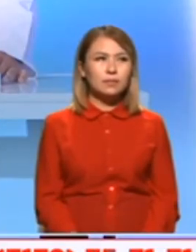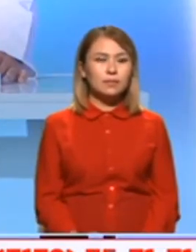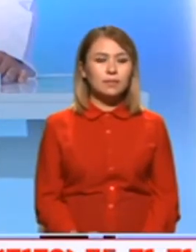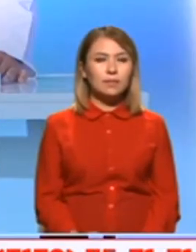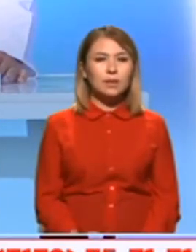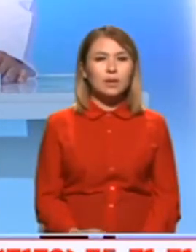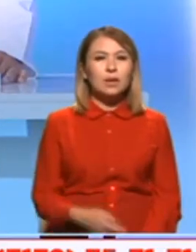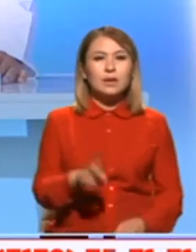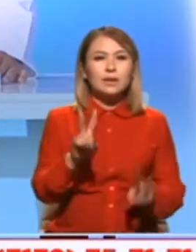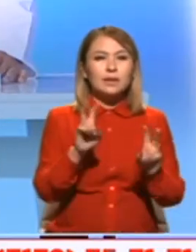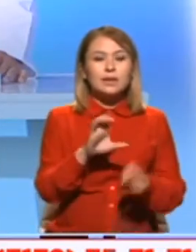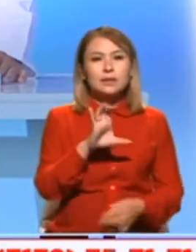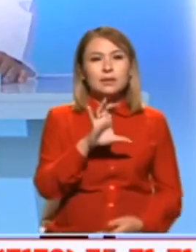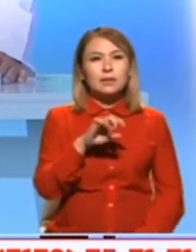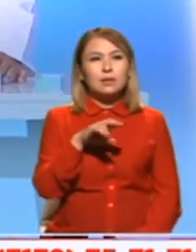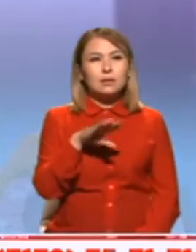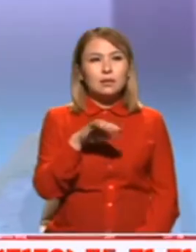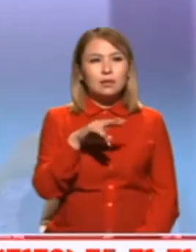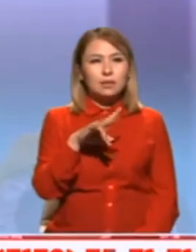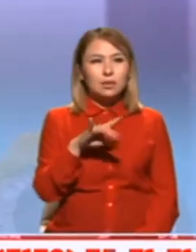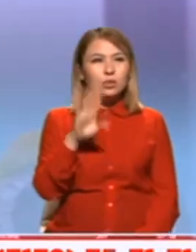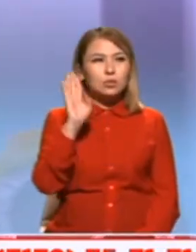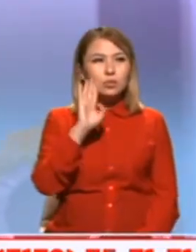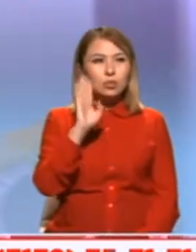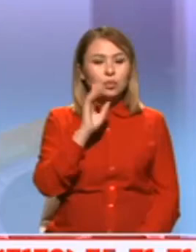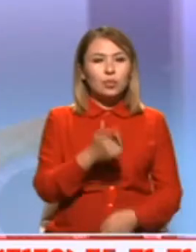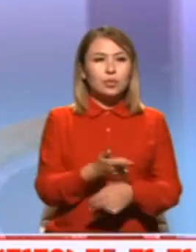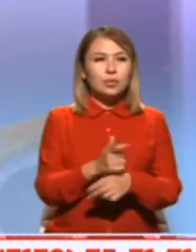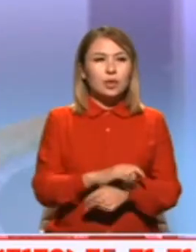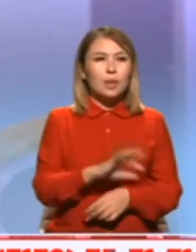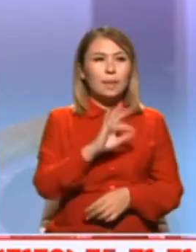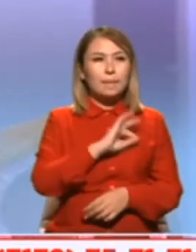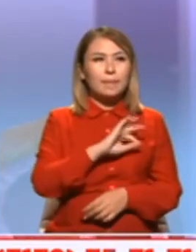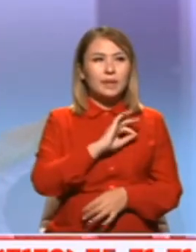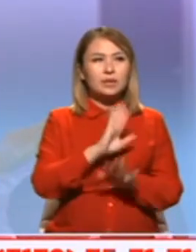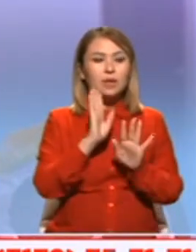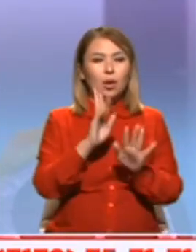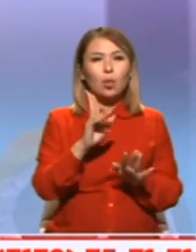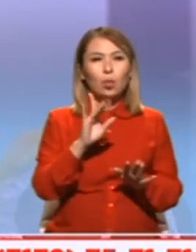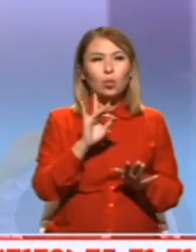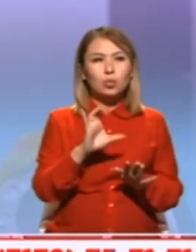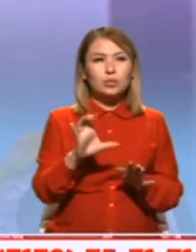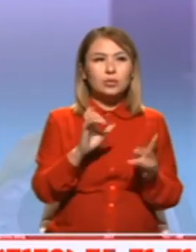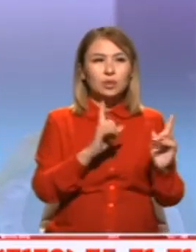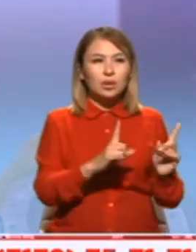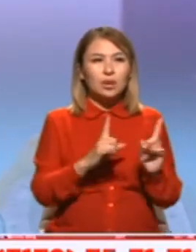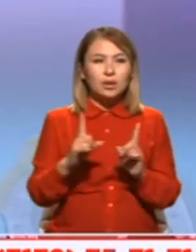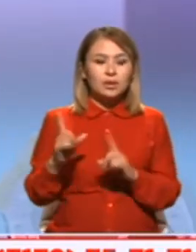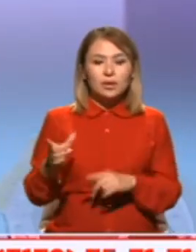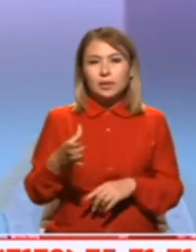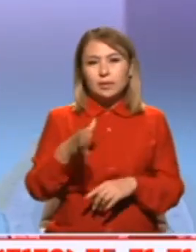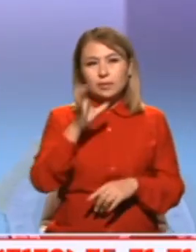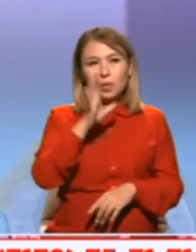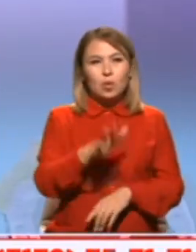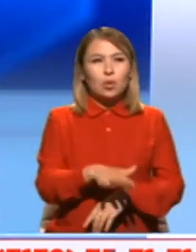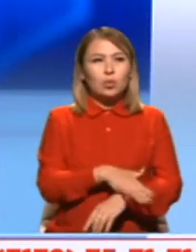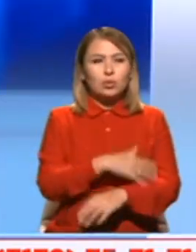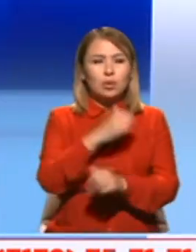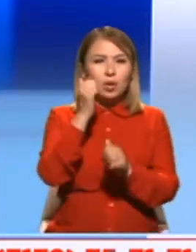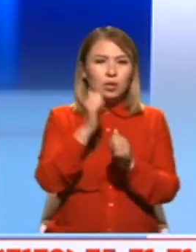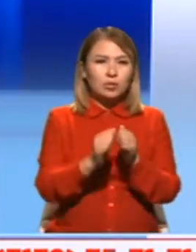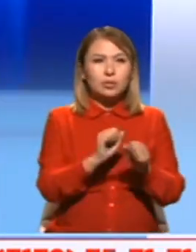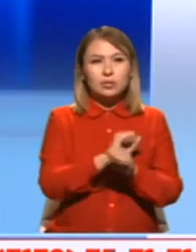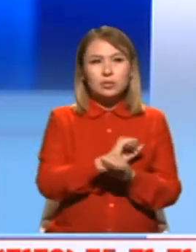болып табылады. Ал сілтілі су біздің ағзамызға пайдалы. Бірақ оны тек курспен қабылдаған дұрыс. Күн сайын ұзақ жылдар болмайды.